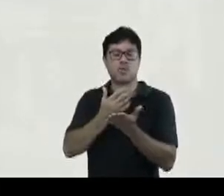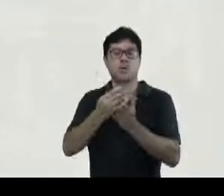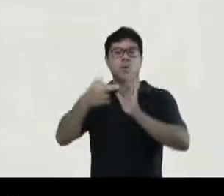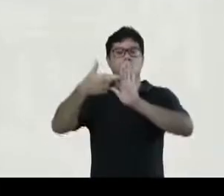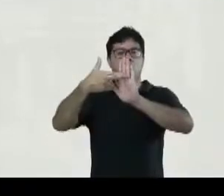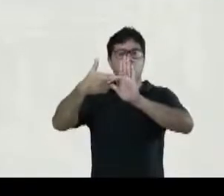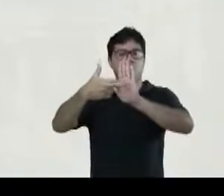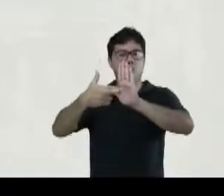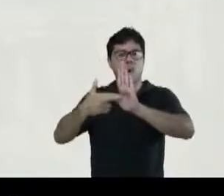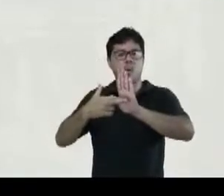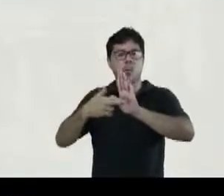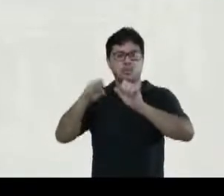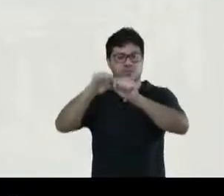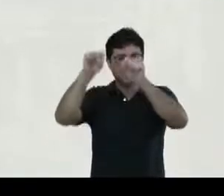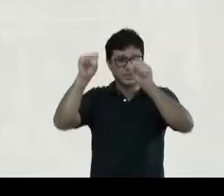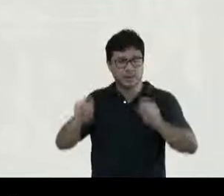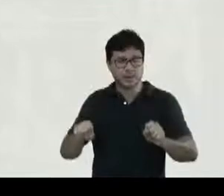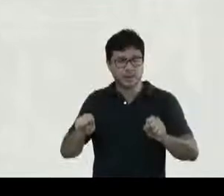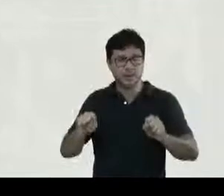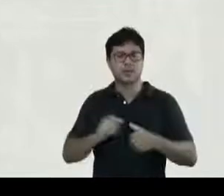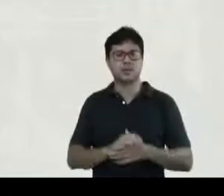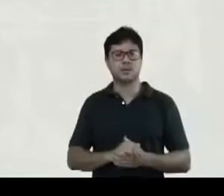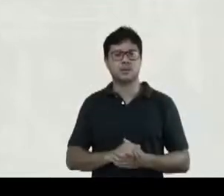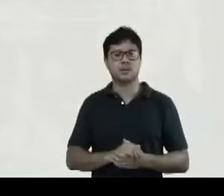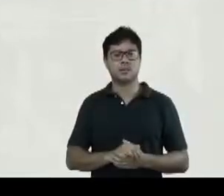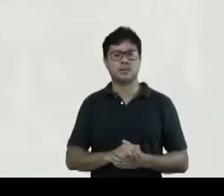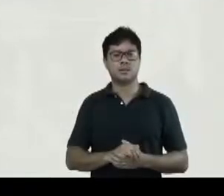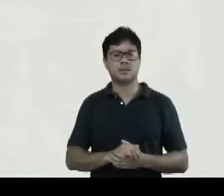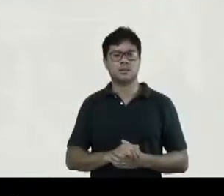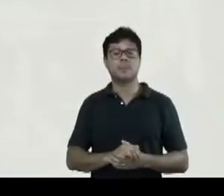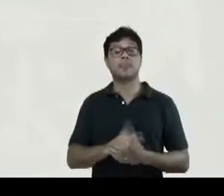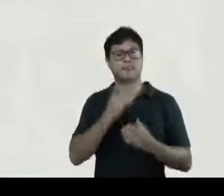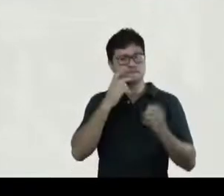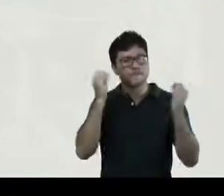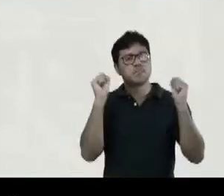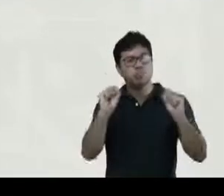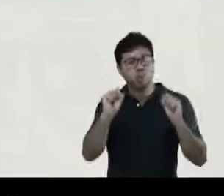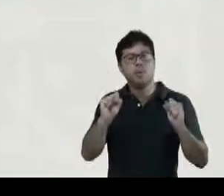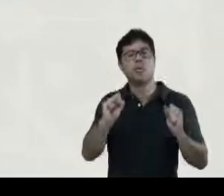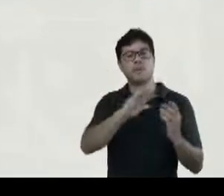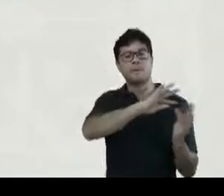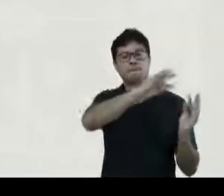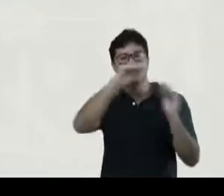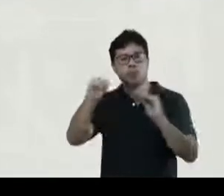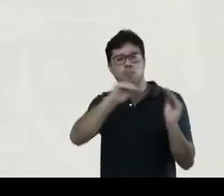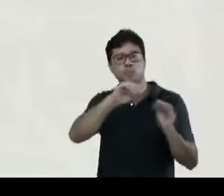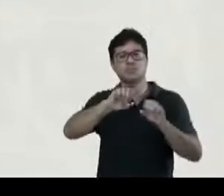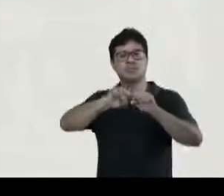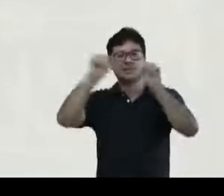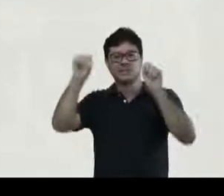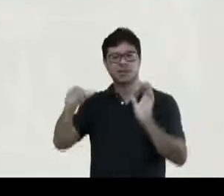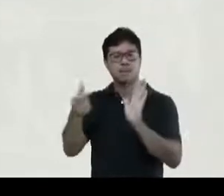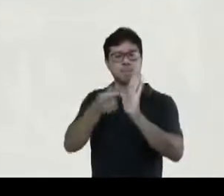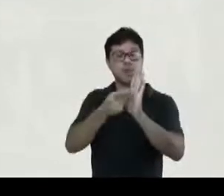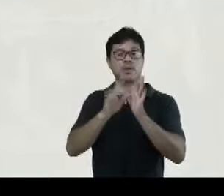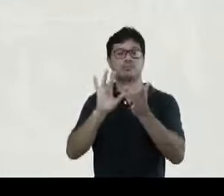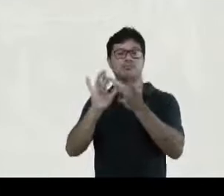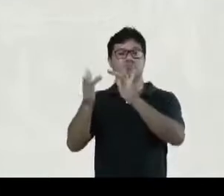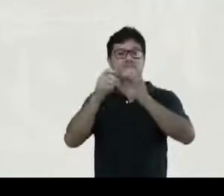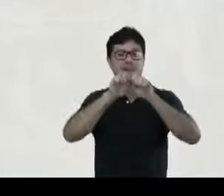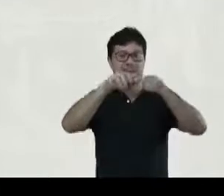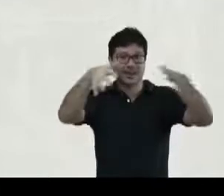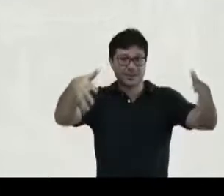der Welt der Daten übernehmen, erweitern und vernetzen. Solche Normdateien oder